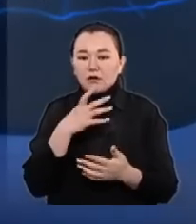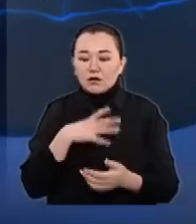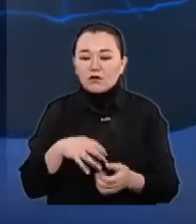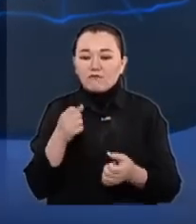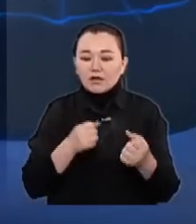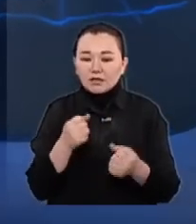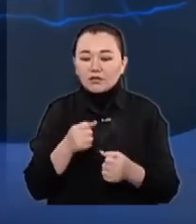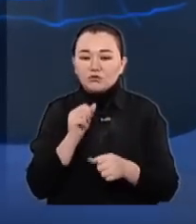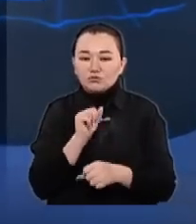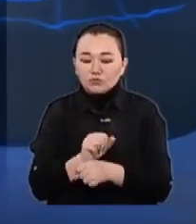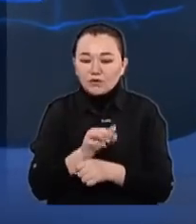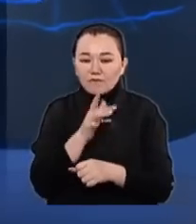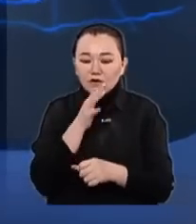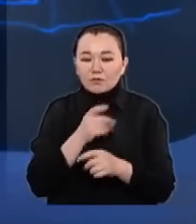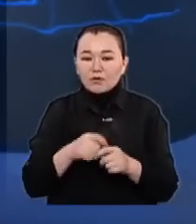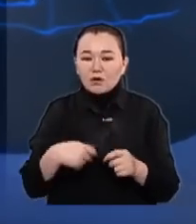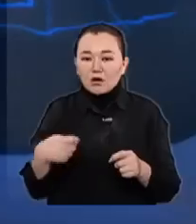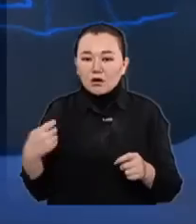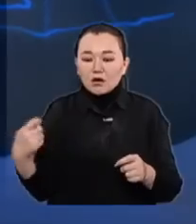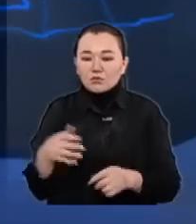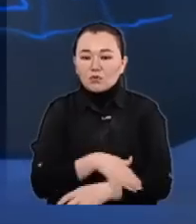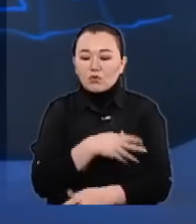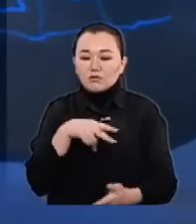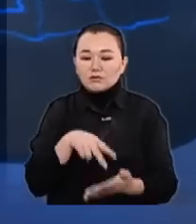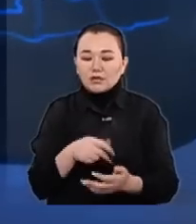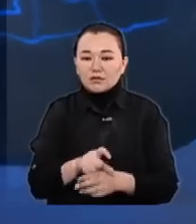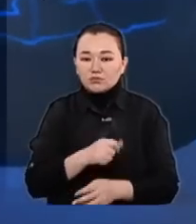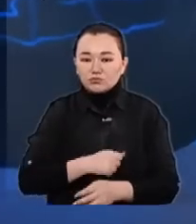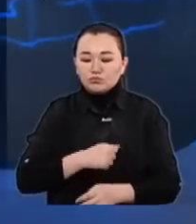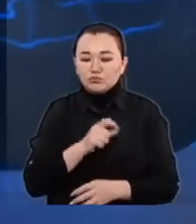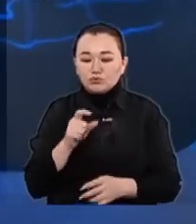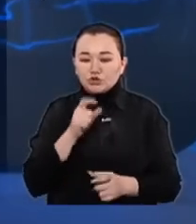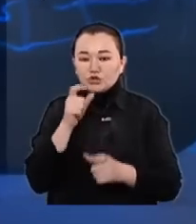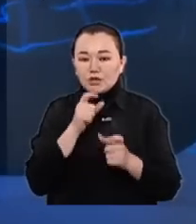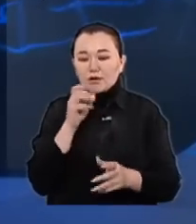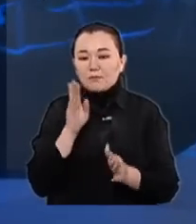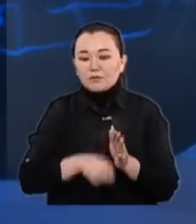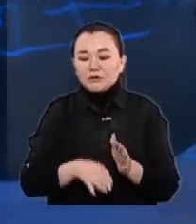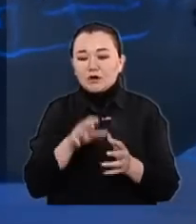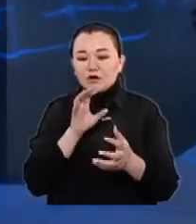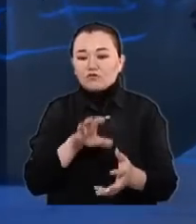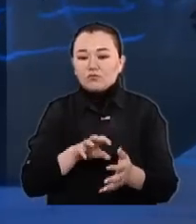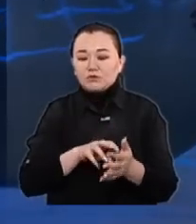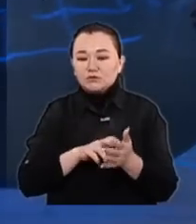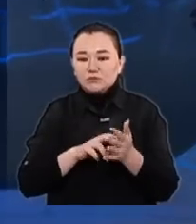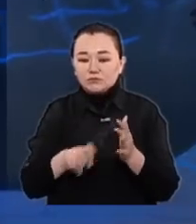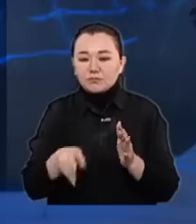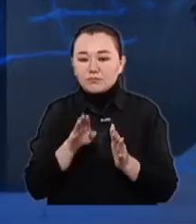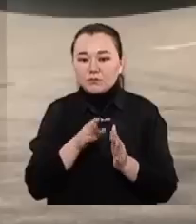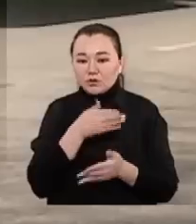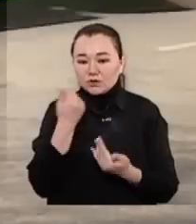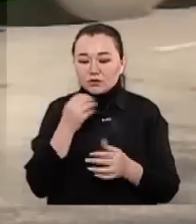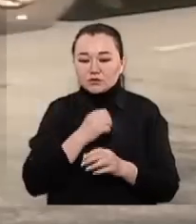жүргізушілердің аялдамадағы уақыты тым ұзарып кеткен. Осыған ашуланған жұрт айғай-шусыз автобустан түспейтін болдық деп наразы.